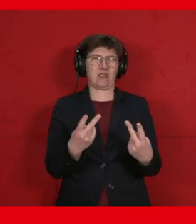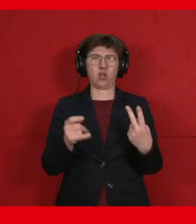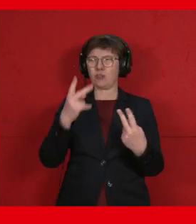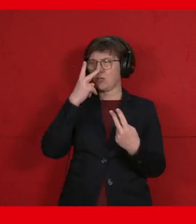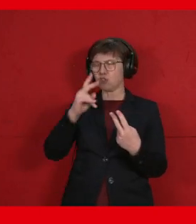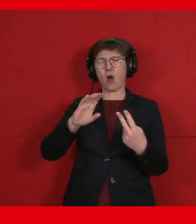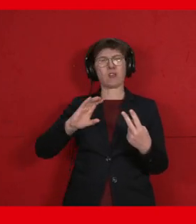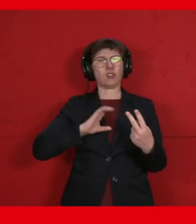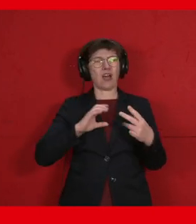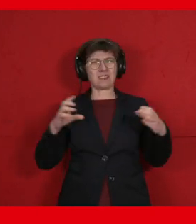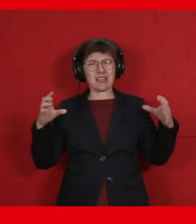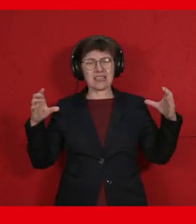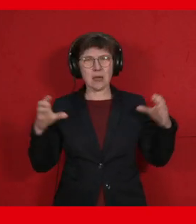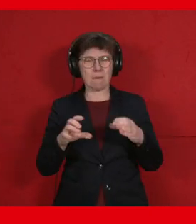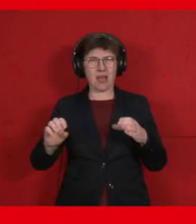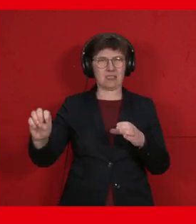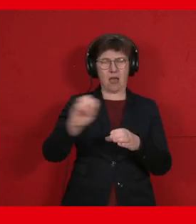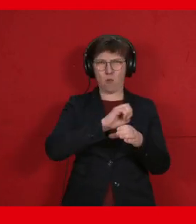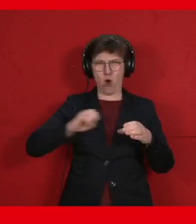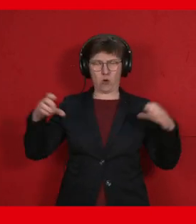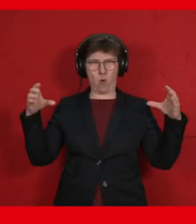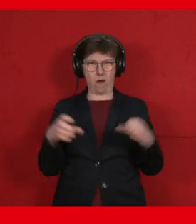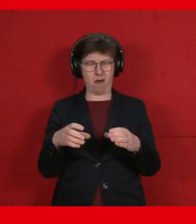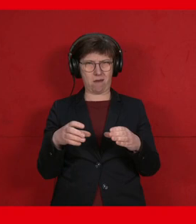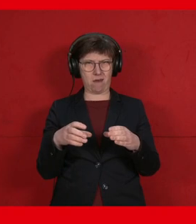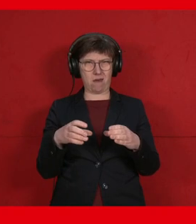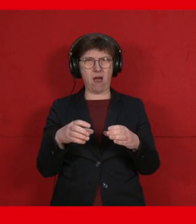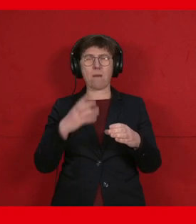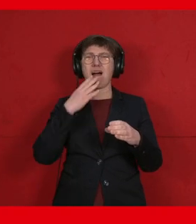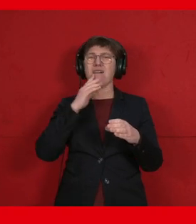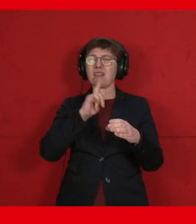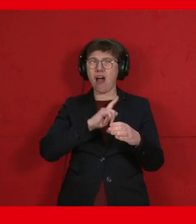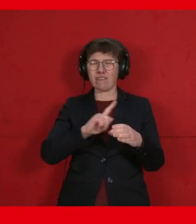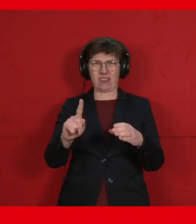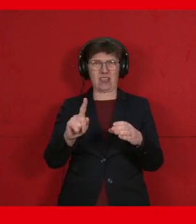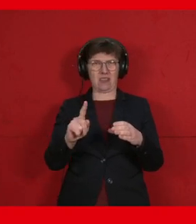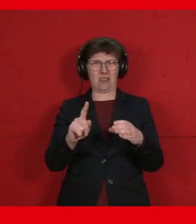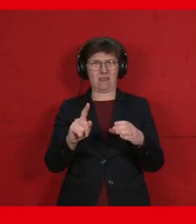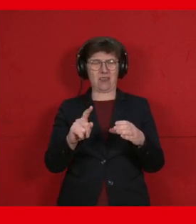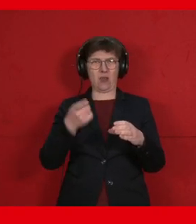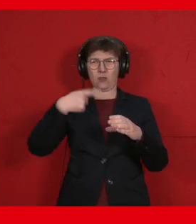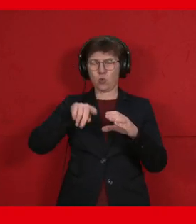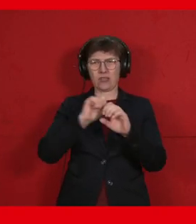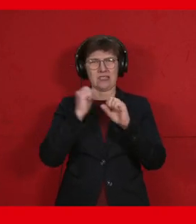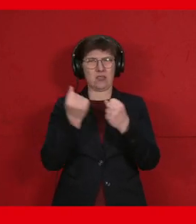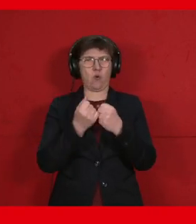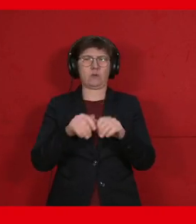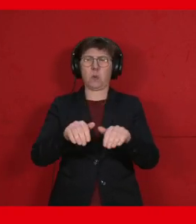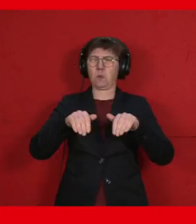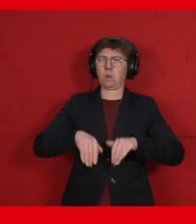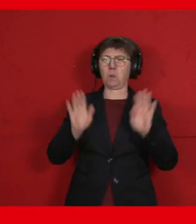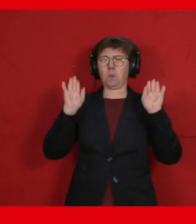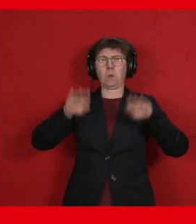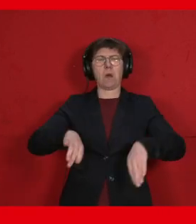auch Chancen gemeinsam heben in Europa, dürfen uns aber eben gerade nicht dadurch daraus reden,